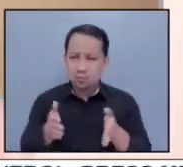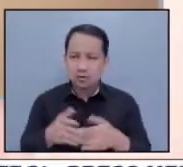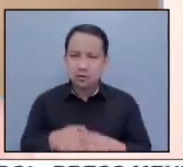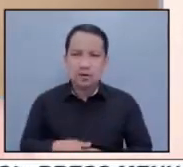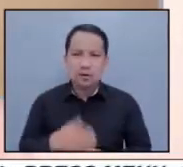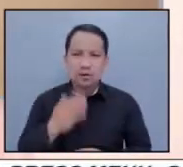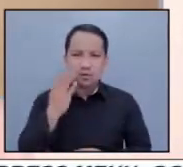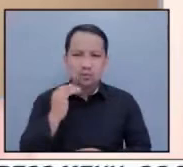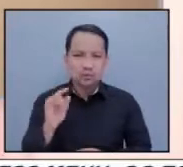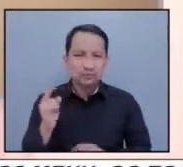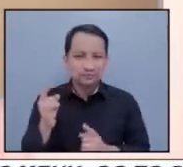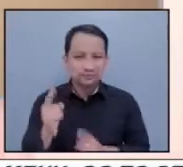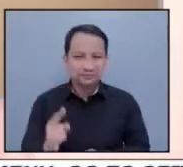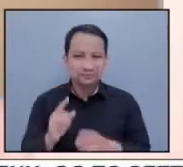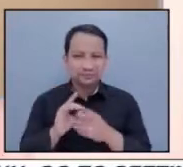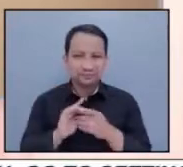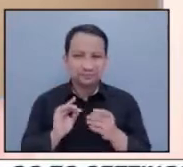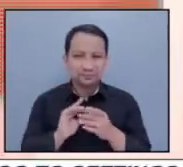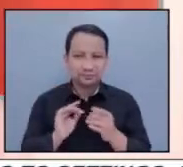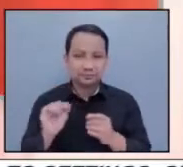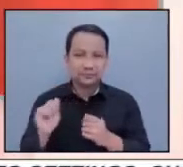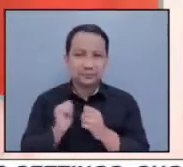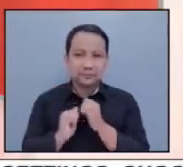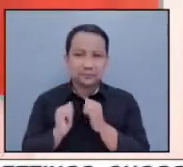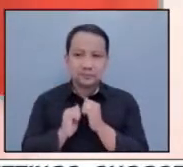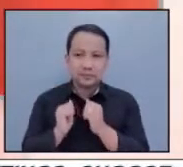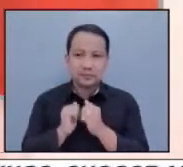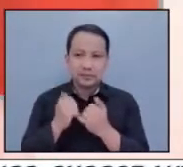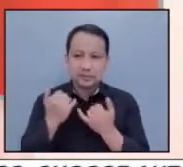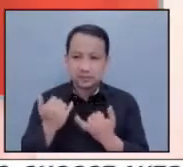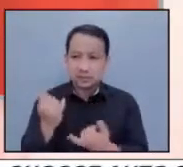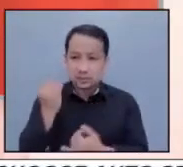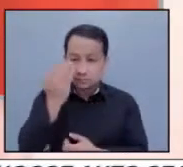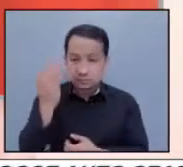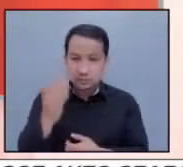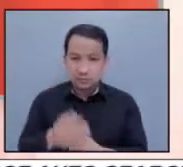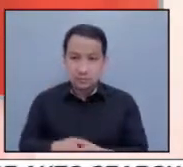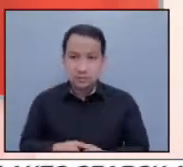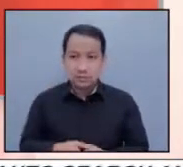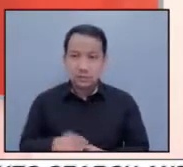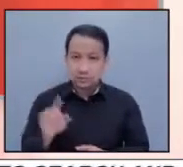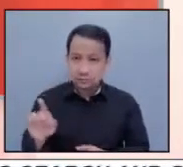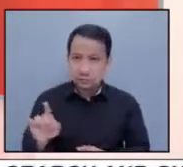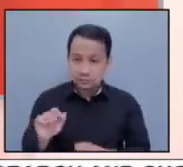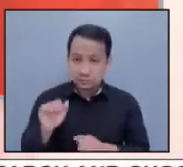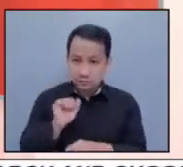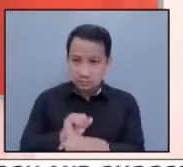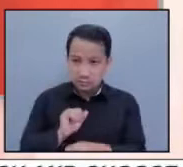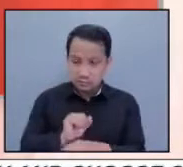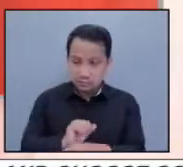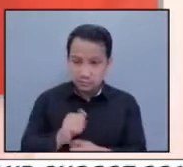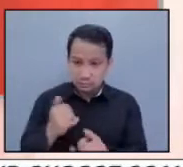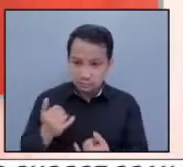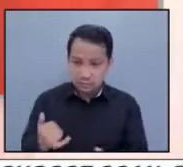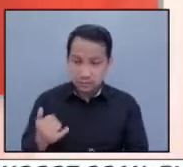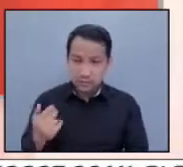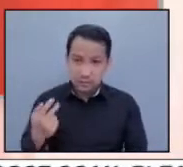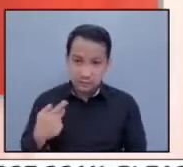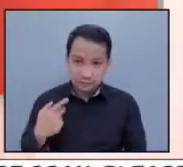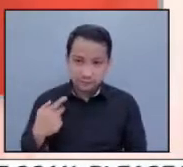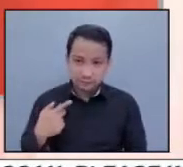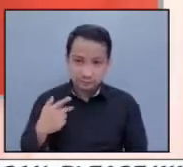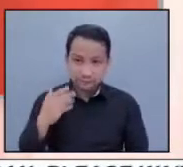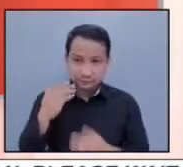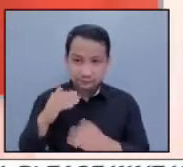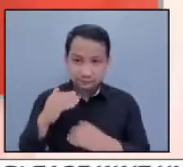naging salaysay. So sa inyo po bang lagay ngayon, kayo po ba ay nakakapagtrabaho pa? May mga naging limitasyon po ba sa